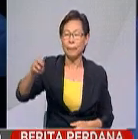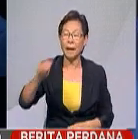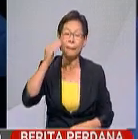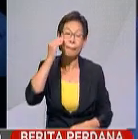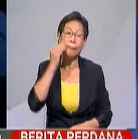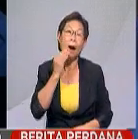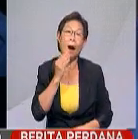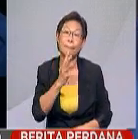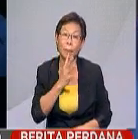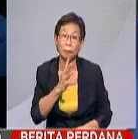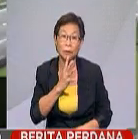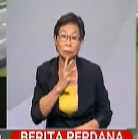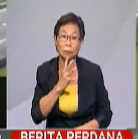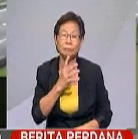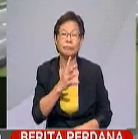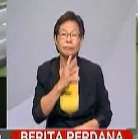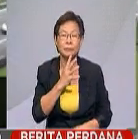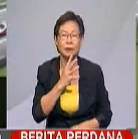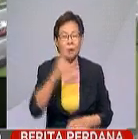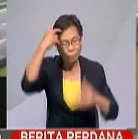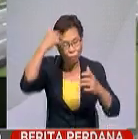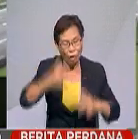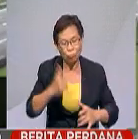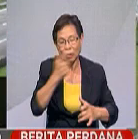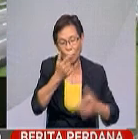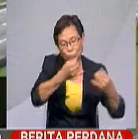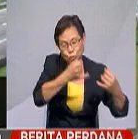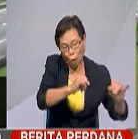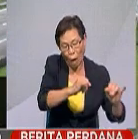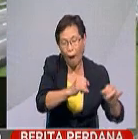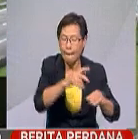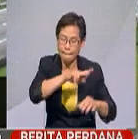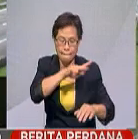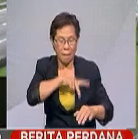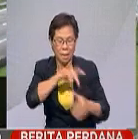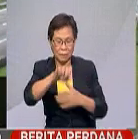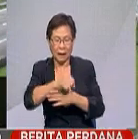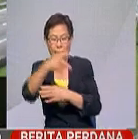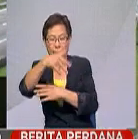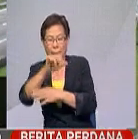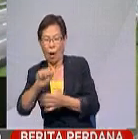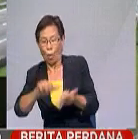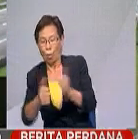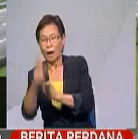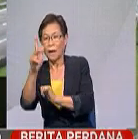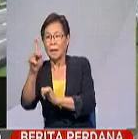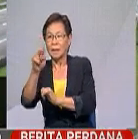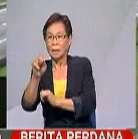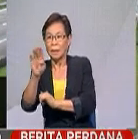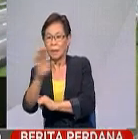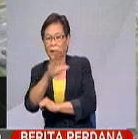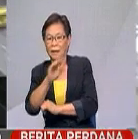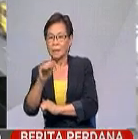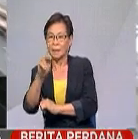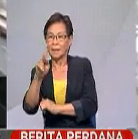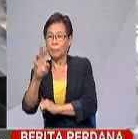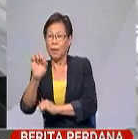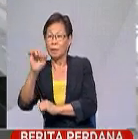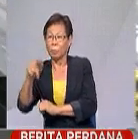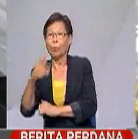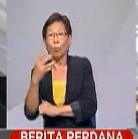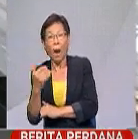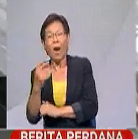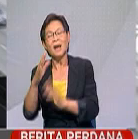Tun Dr. Mahathir Mohamad menyifatkan keputusan mengekalkan pemilikan saham PLUS oleh Khazanah Nasional dan KWSP